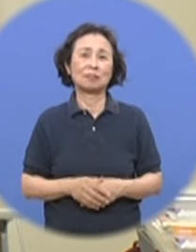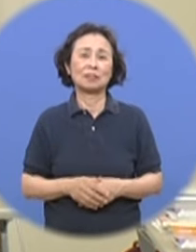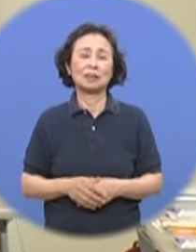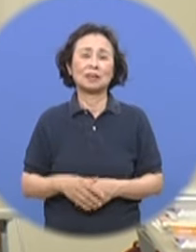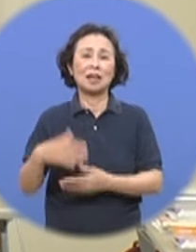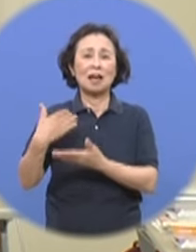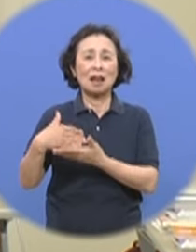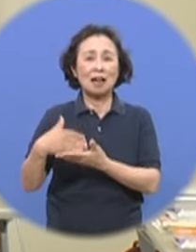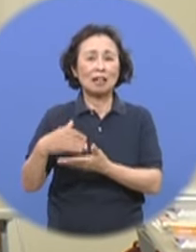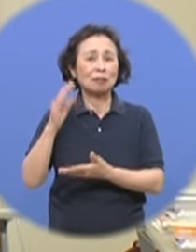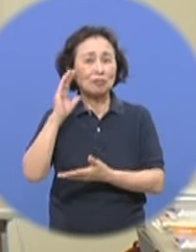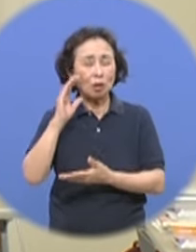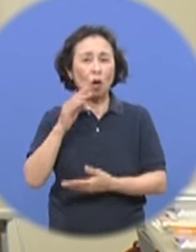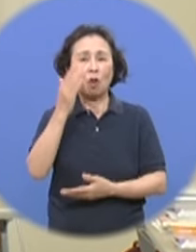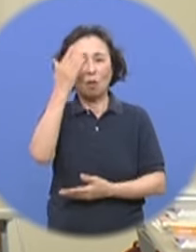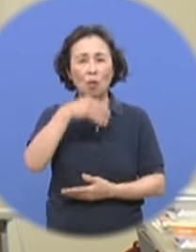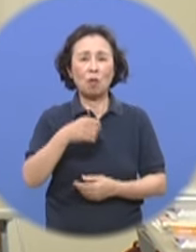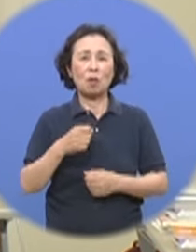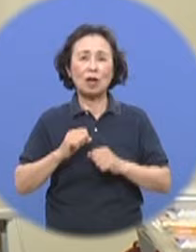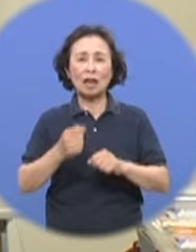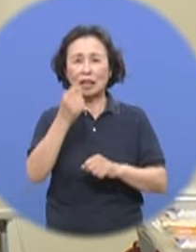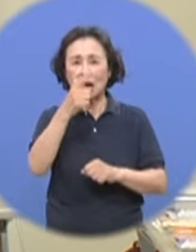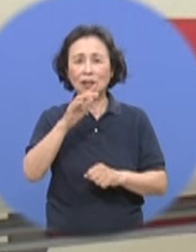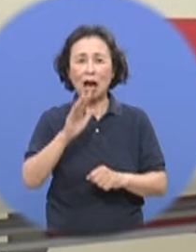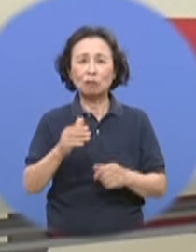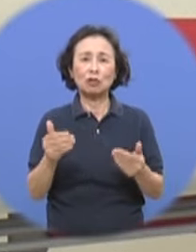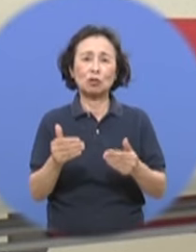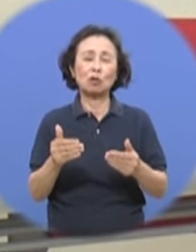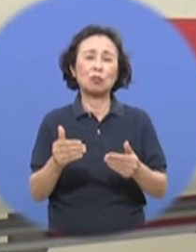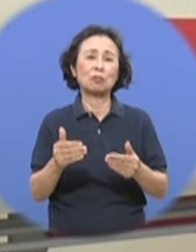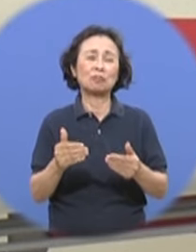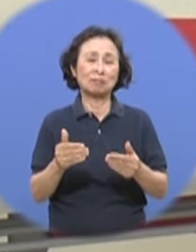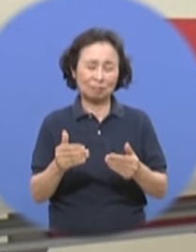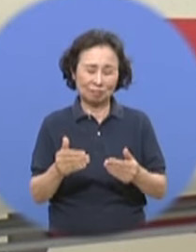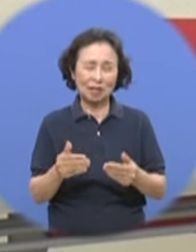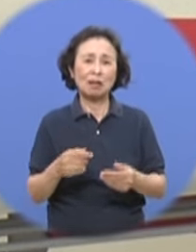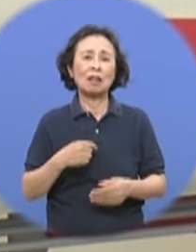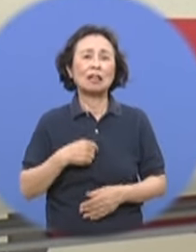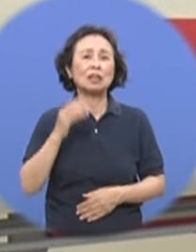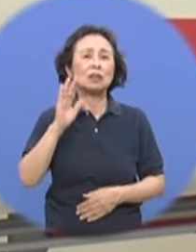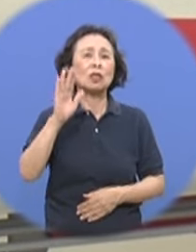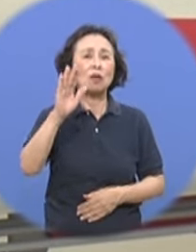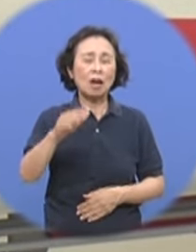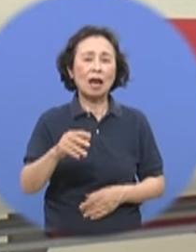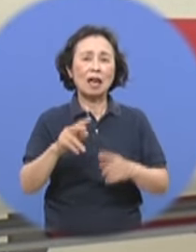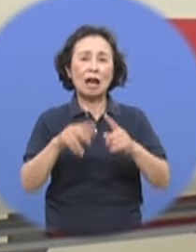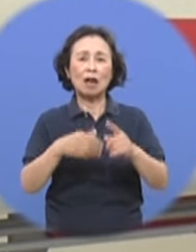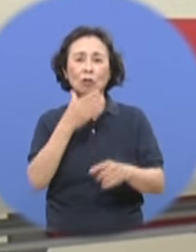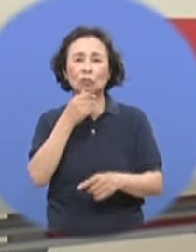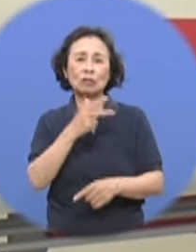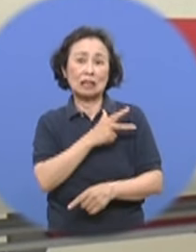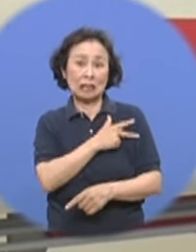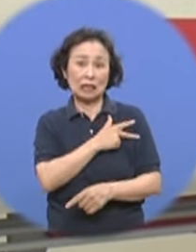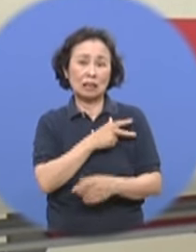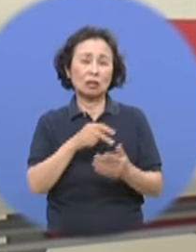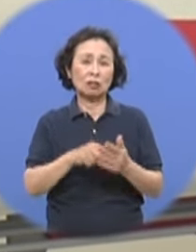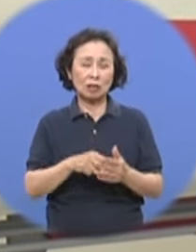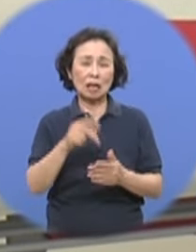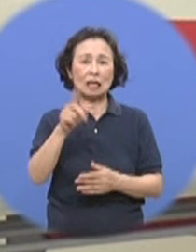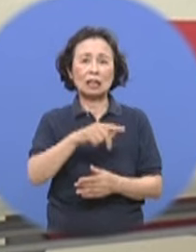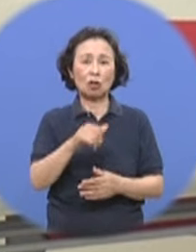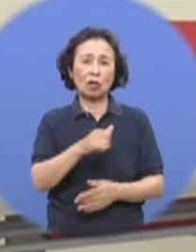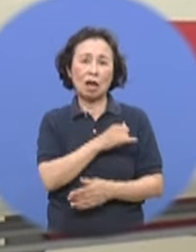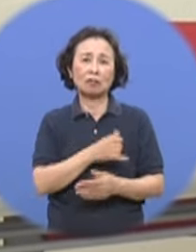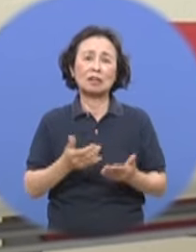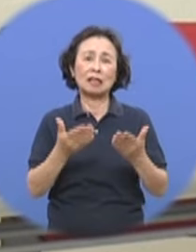を聞く限り、やりがいのある仕事だと聞いているので、僕も将来介護福祉になって人の役に立てるようになりたいので、この